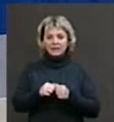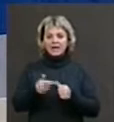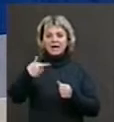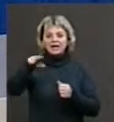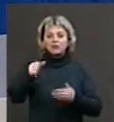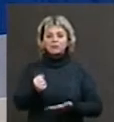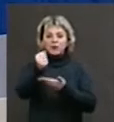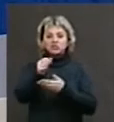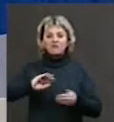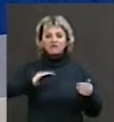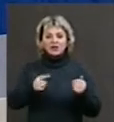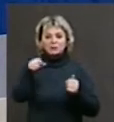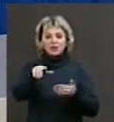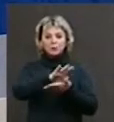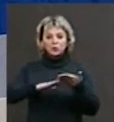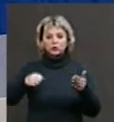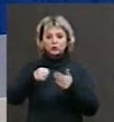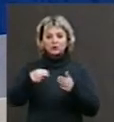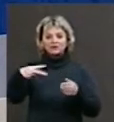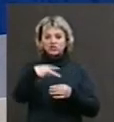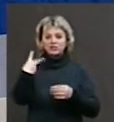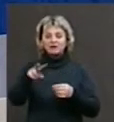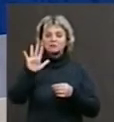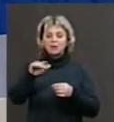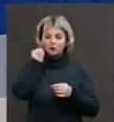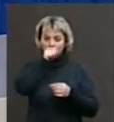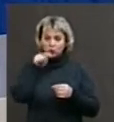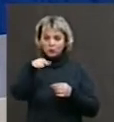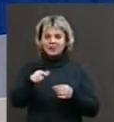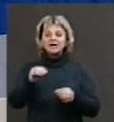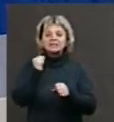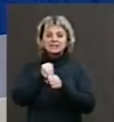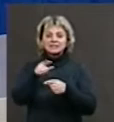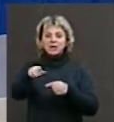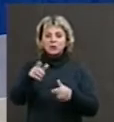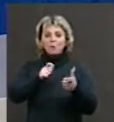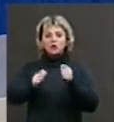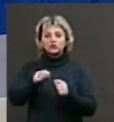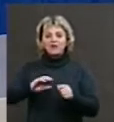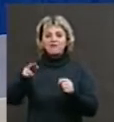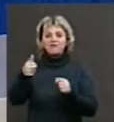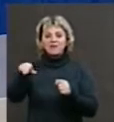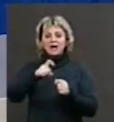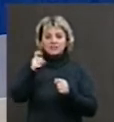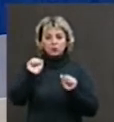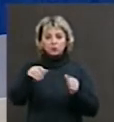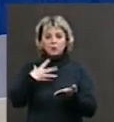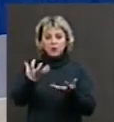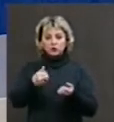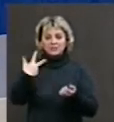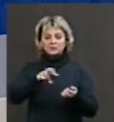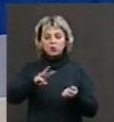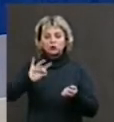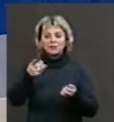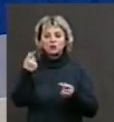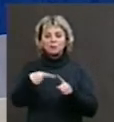Грантовая поддержка фермеров продлена до 2025 года. На создание молочной фермы теперь можно получить 30 миллионов рублей.